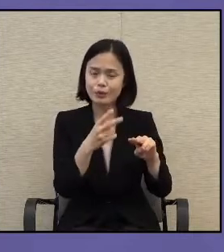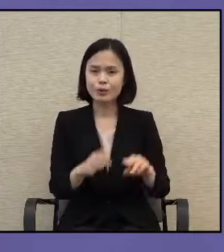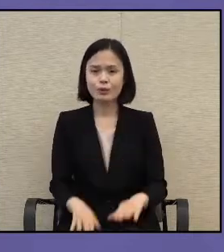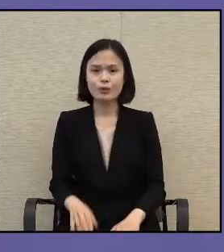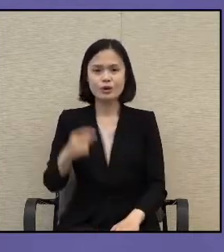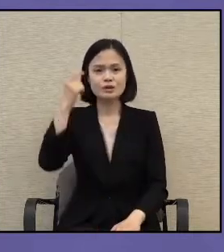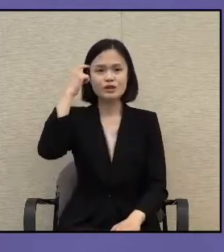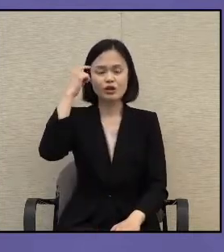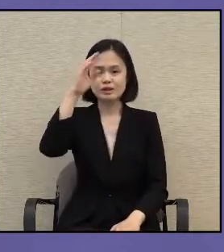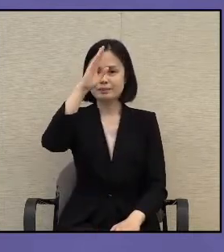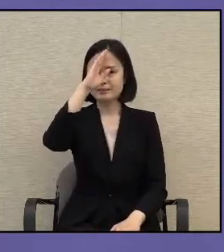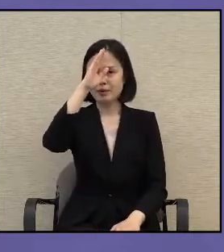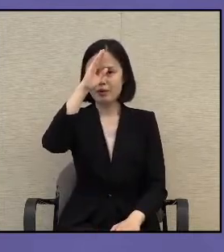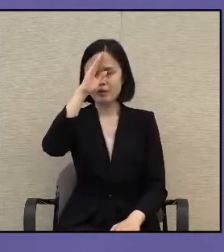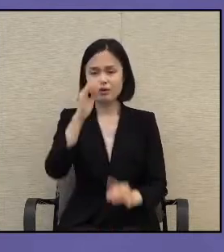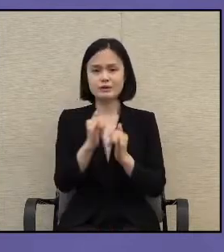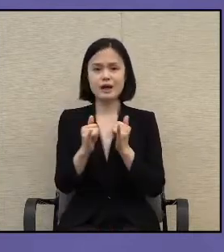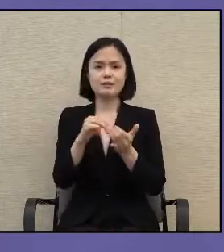정신질환자로서의 어떤